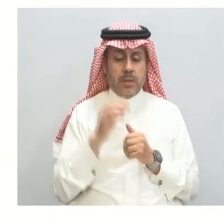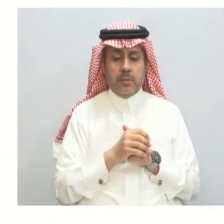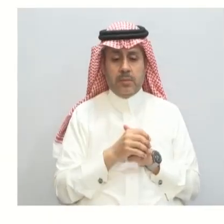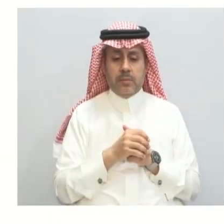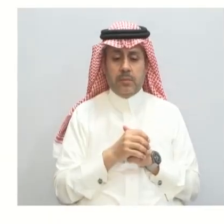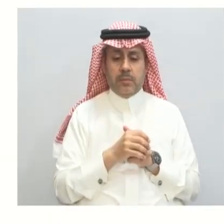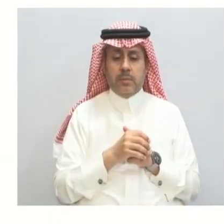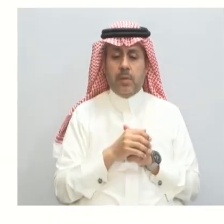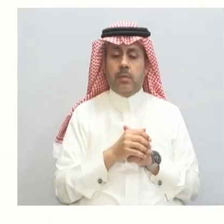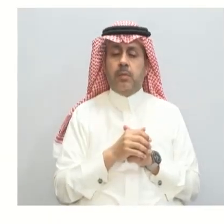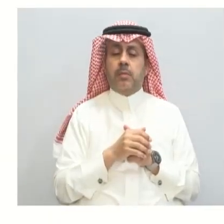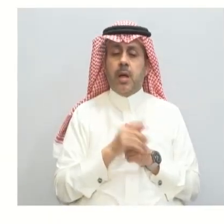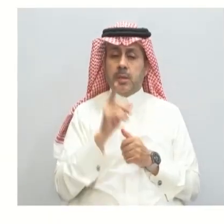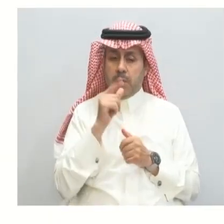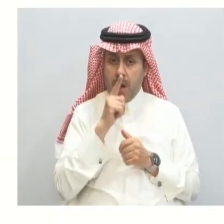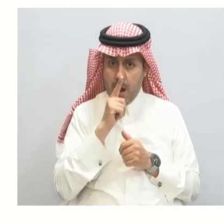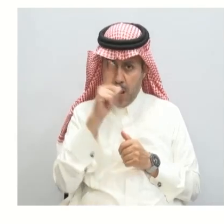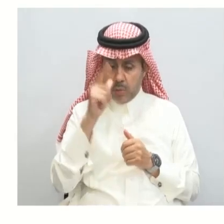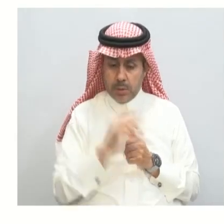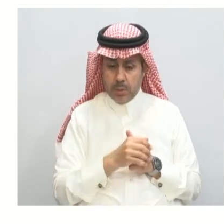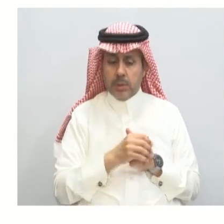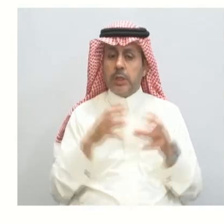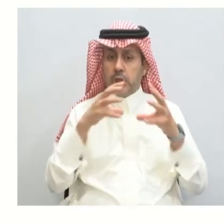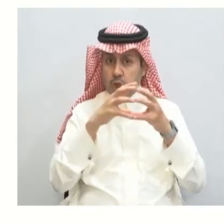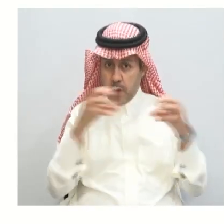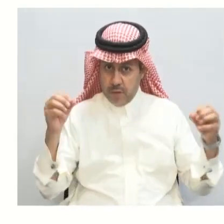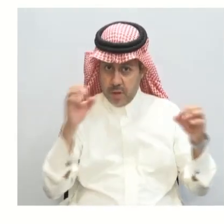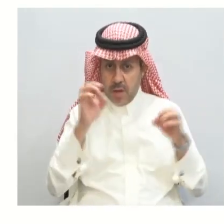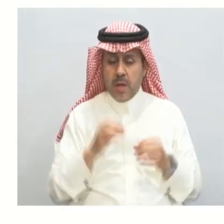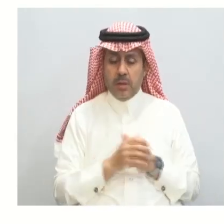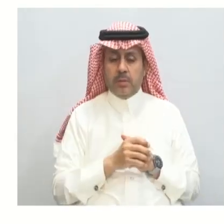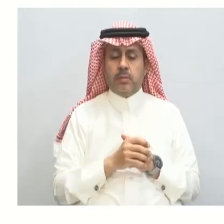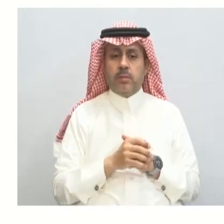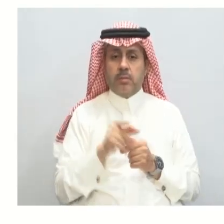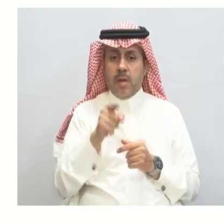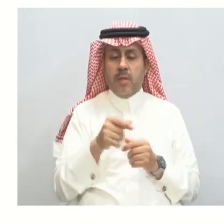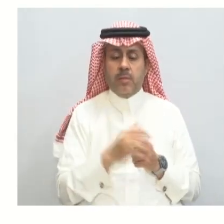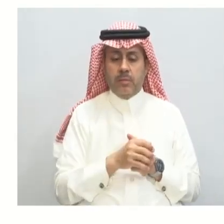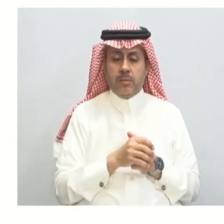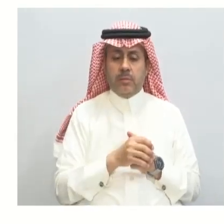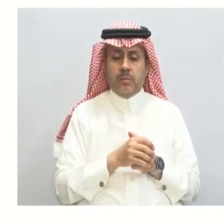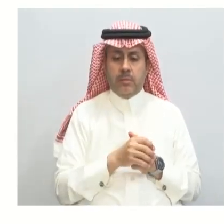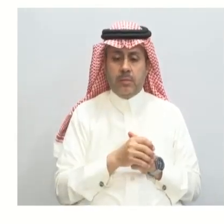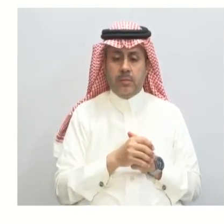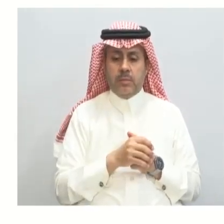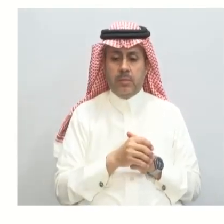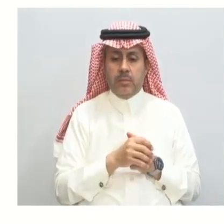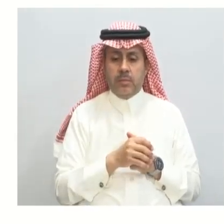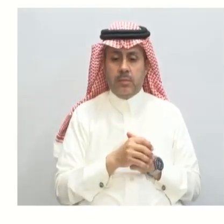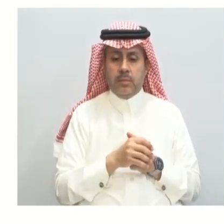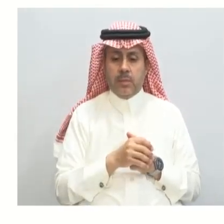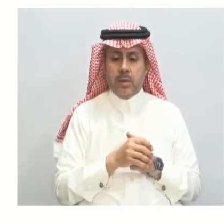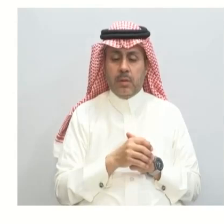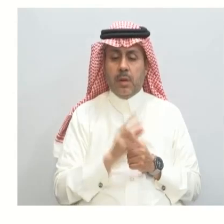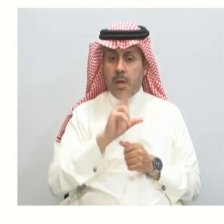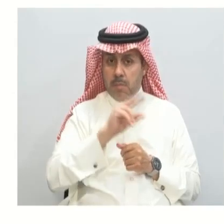الله عز وجل ان الانسان لربه لكنود اي لجحود هذه ايه داله على على مثل